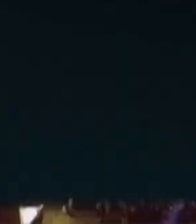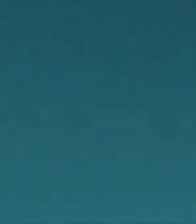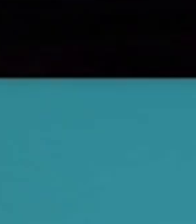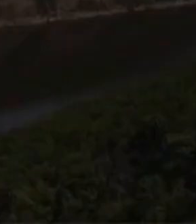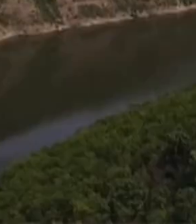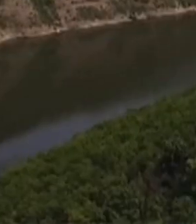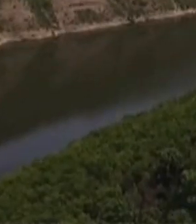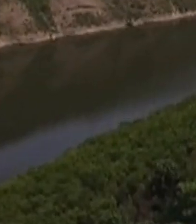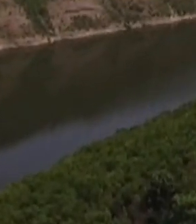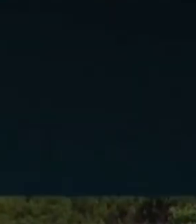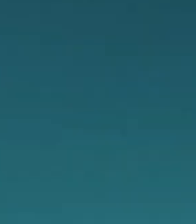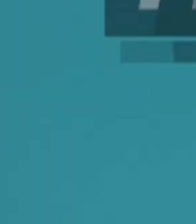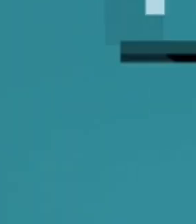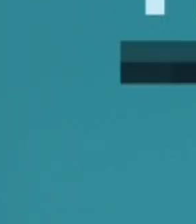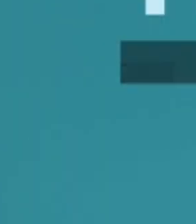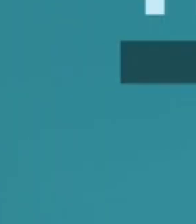Музика